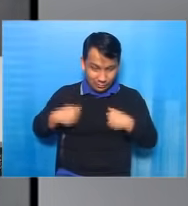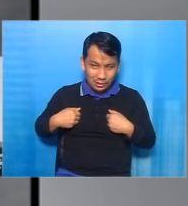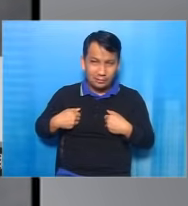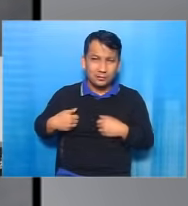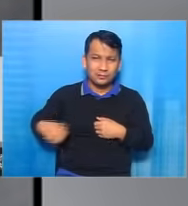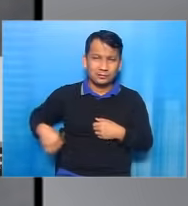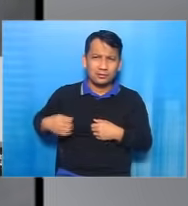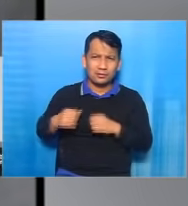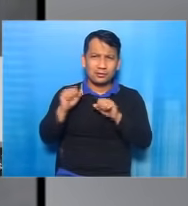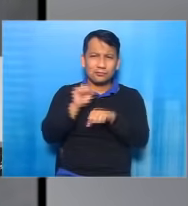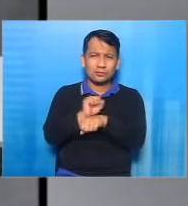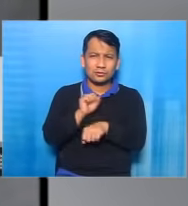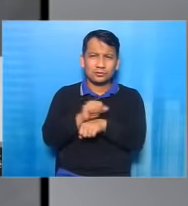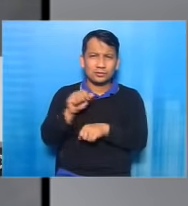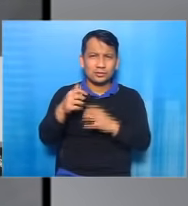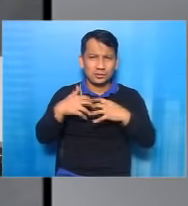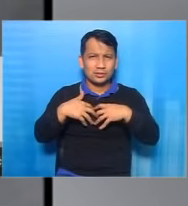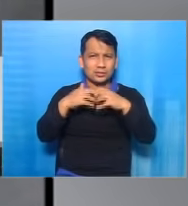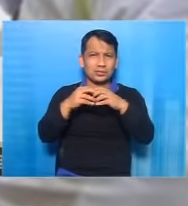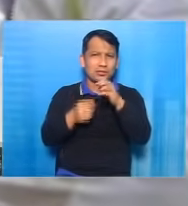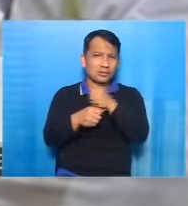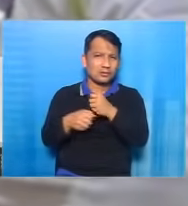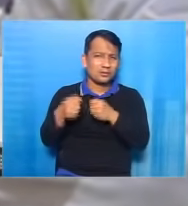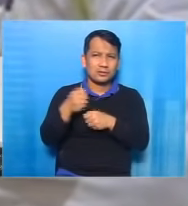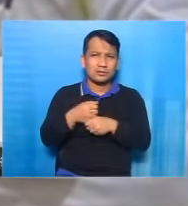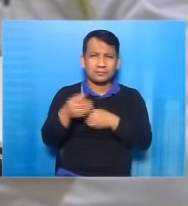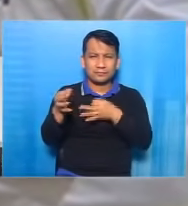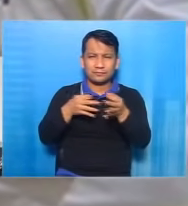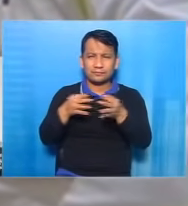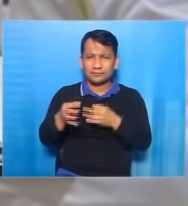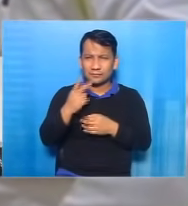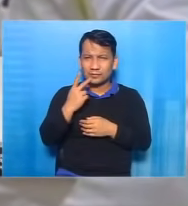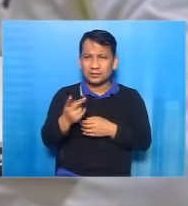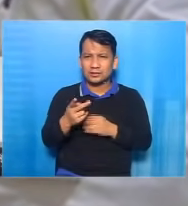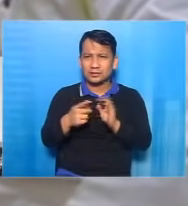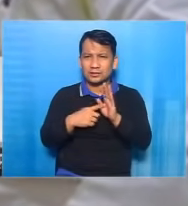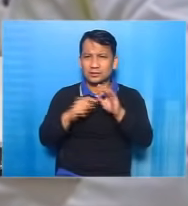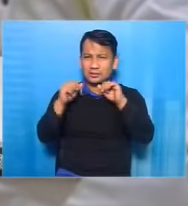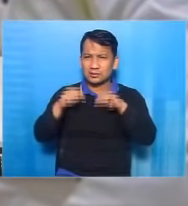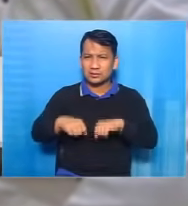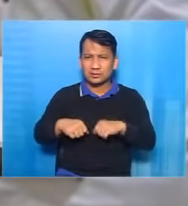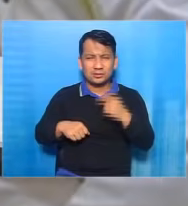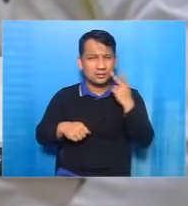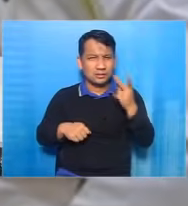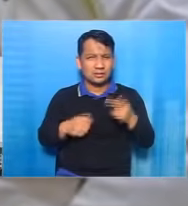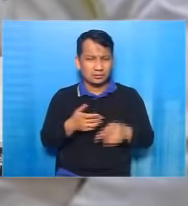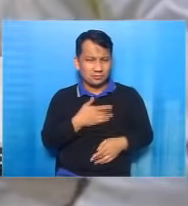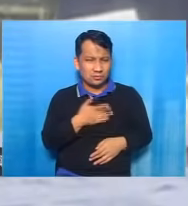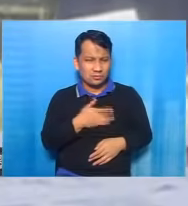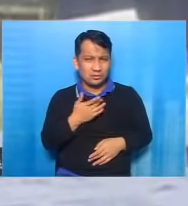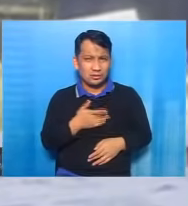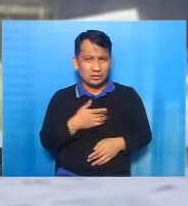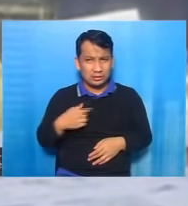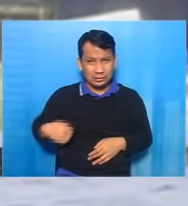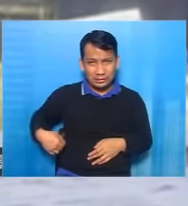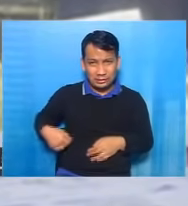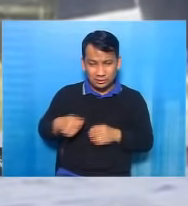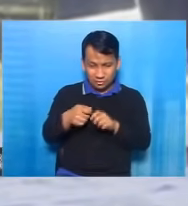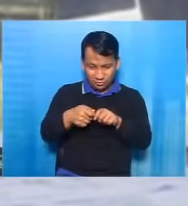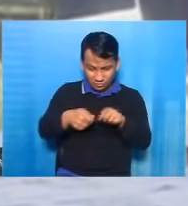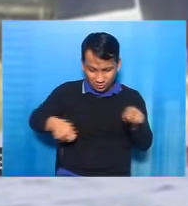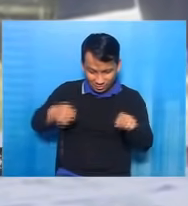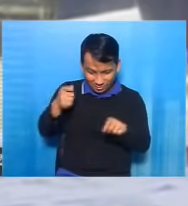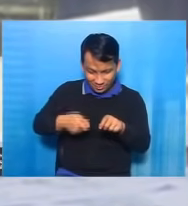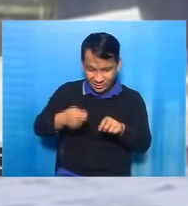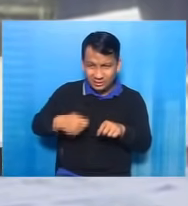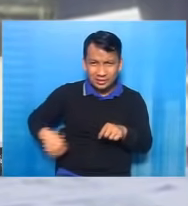at nakapagtrabaho pa bilang construction worker. Paliwanag ng isang doktor, posibleng hindi ramdam ng lalaki ang kutsilyo sa loob ng kanyang katawan